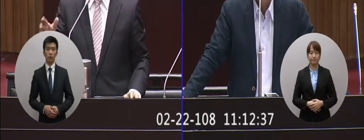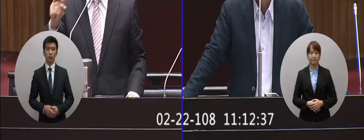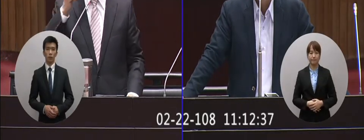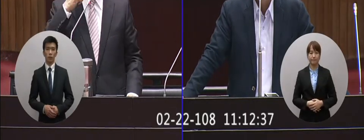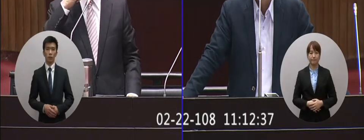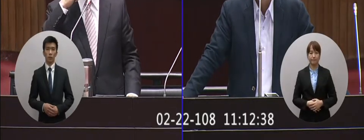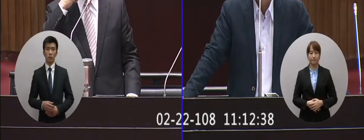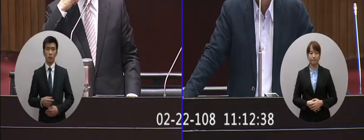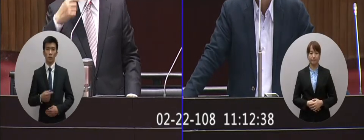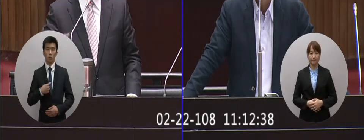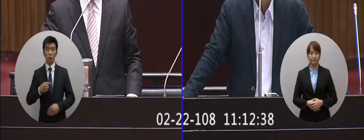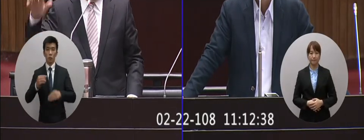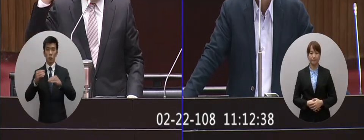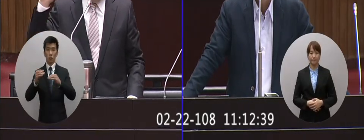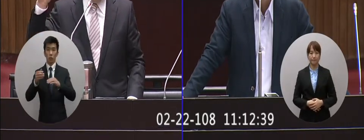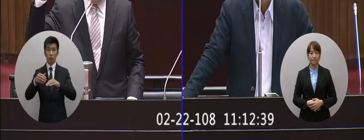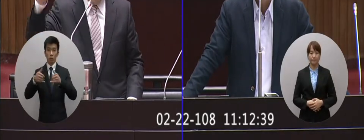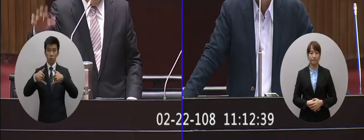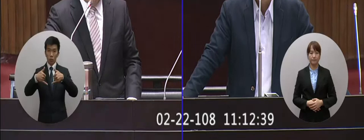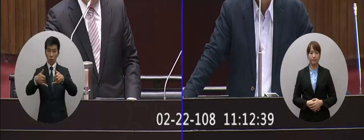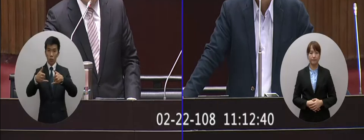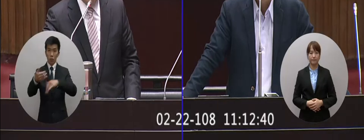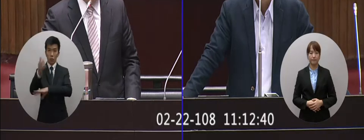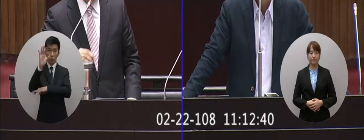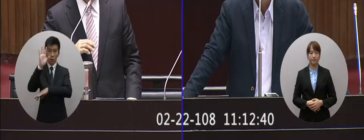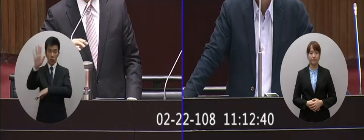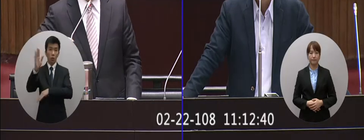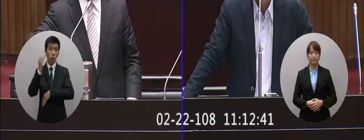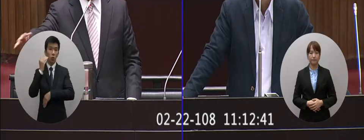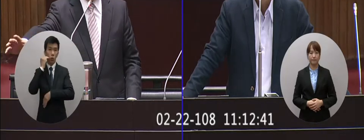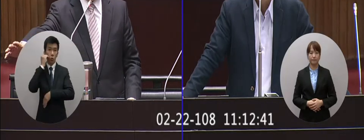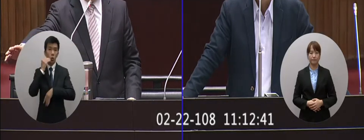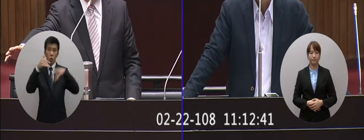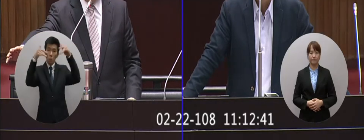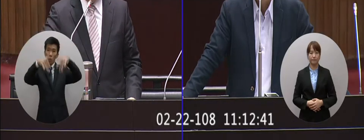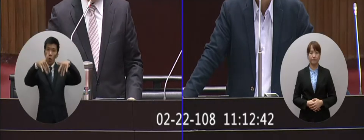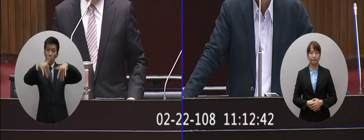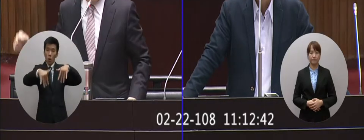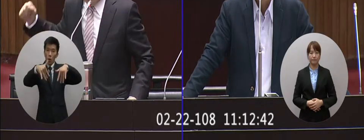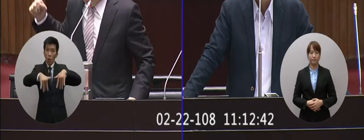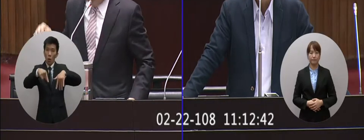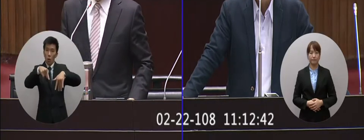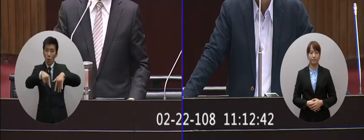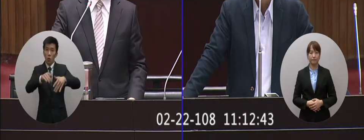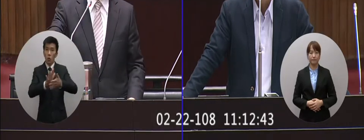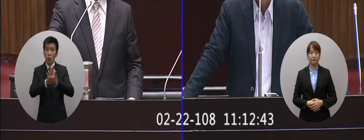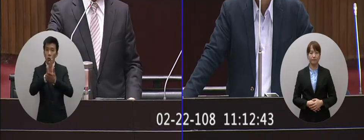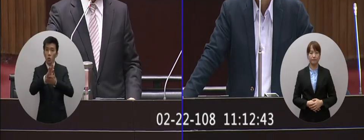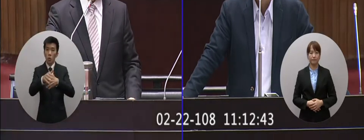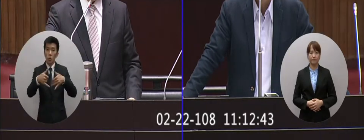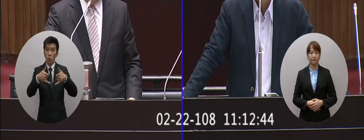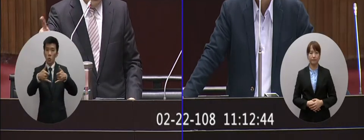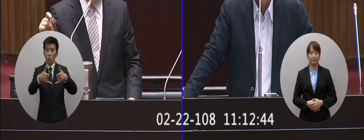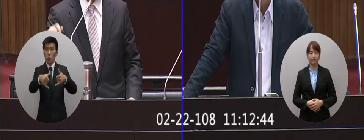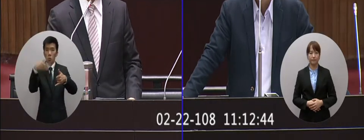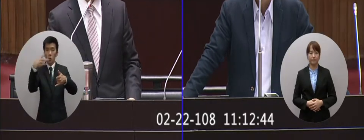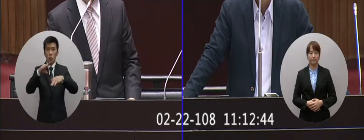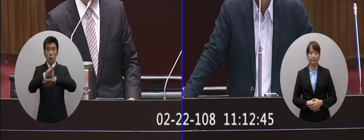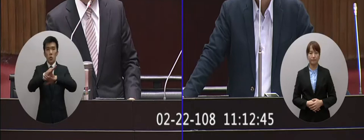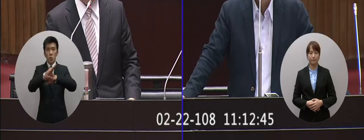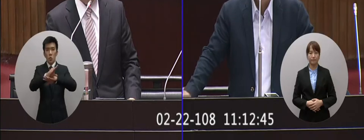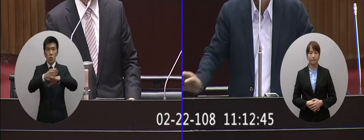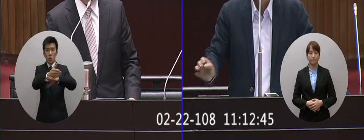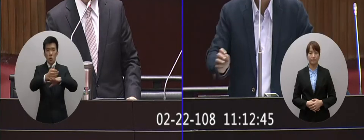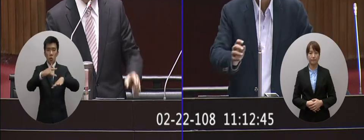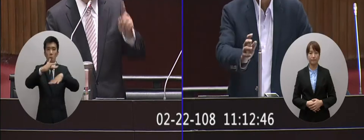柏油马路哈，那落大雨，雨啦浸过，啊个重车碾过，啊一点坑